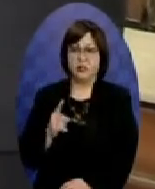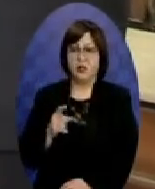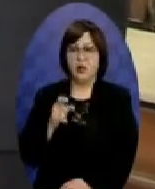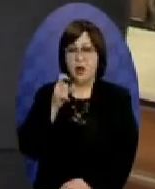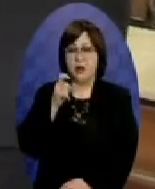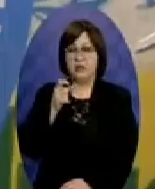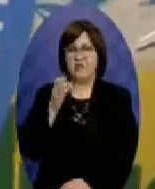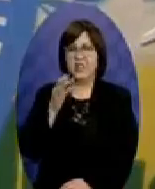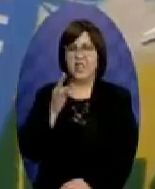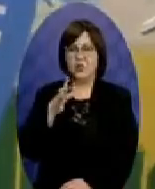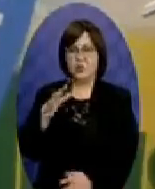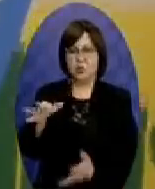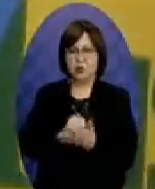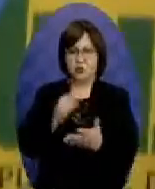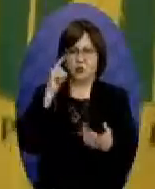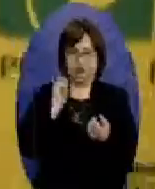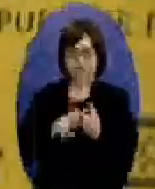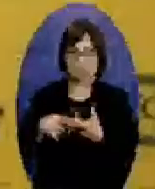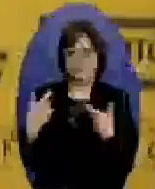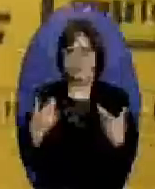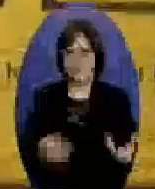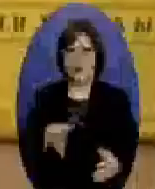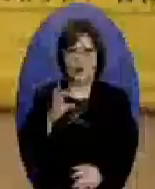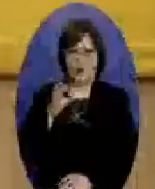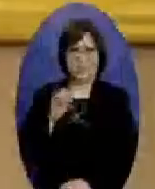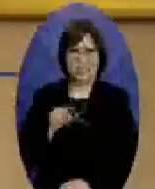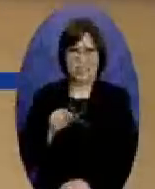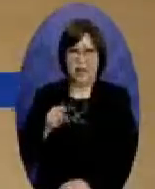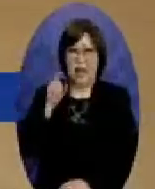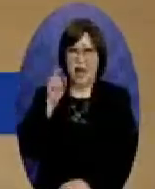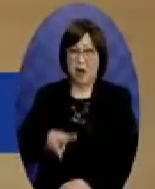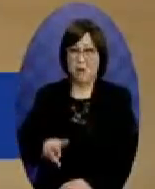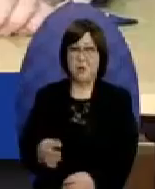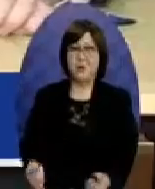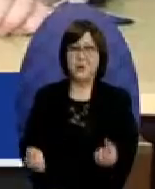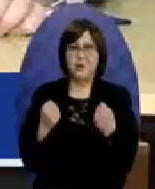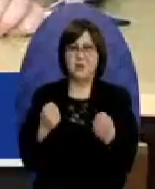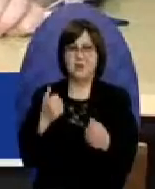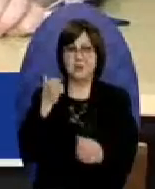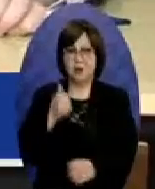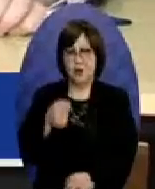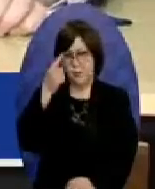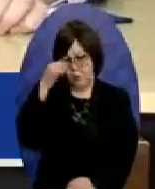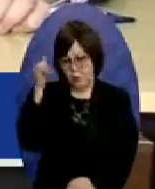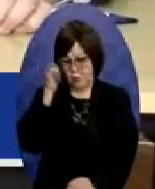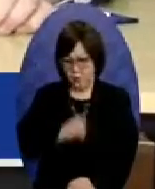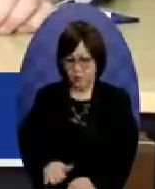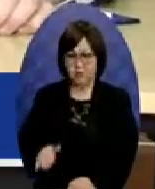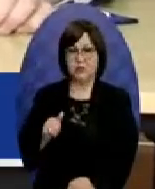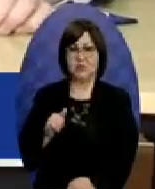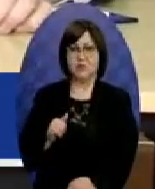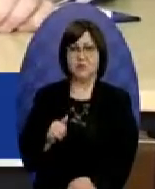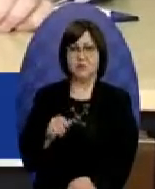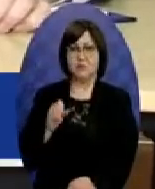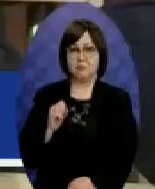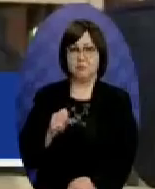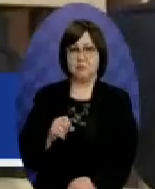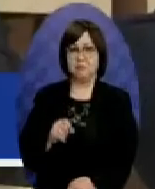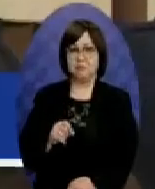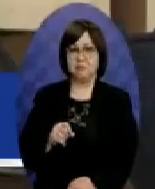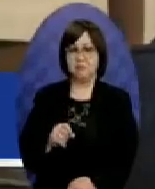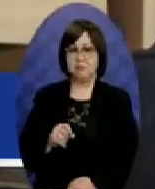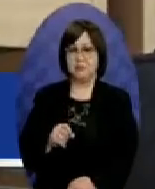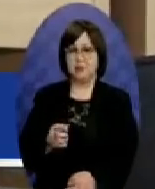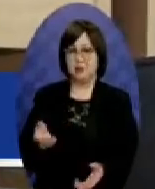Ойсол тамивер нь дэлхийн эрүүл мэндийн байгууллагын зайлшгүй шаардлагатай эмийн жагсаалтын 20-д манай улсын энэ жагсаалтын 8-д багтдаг юм. Томоогийн шинж